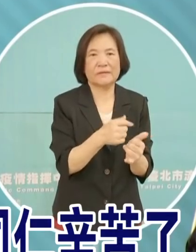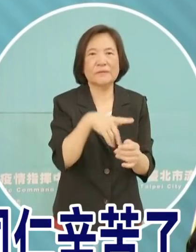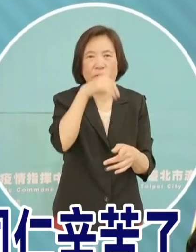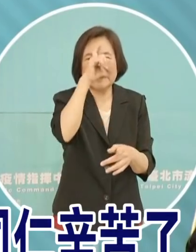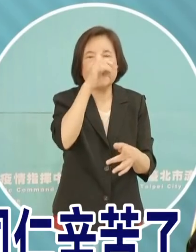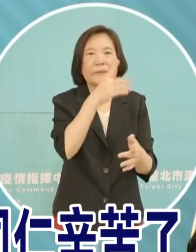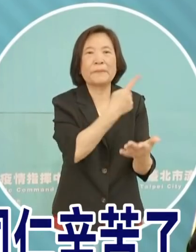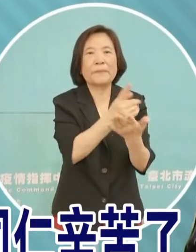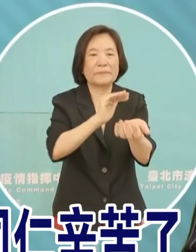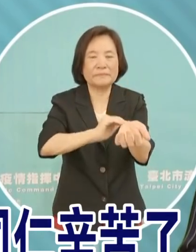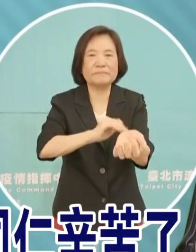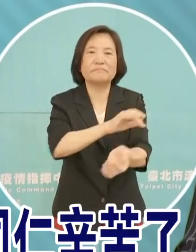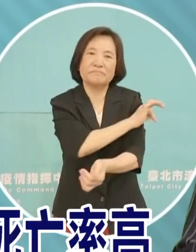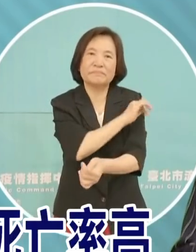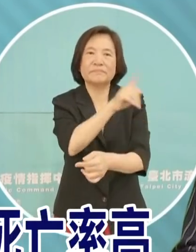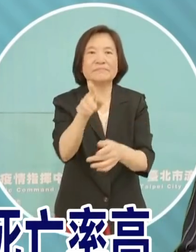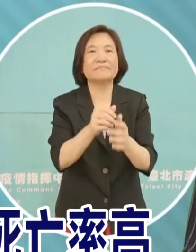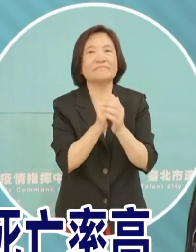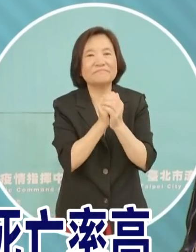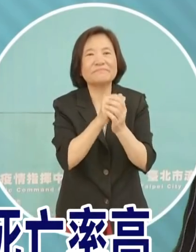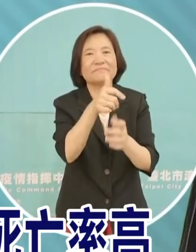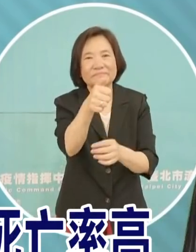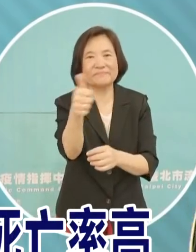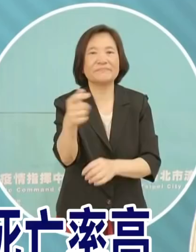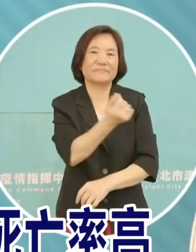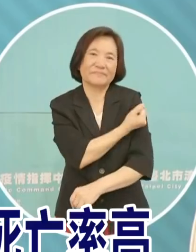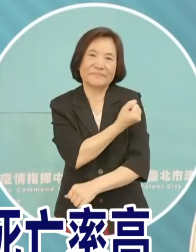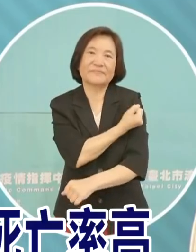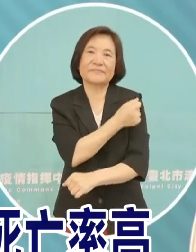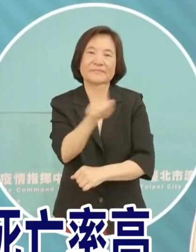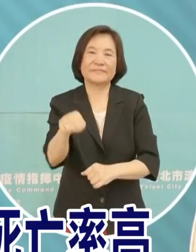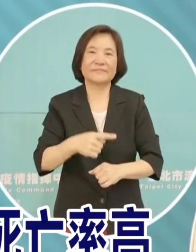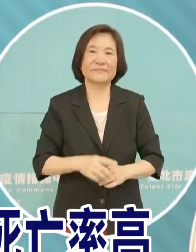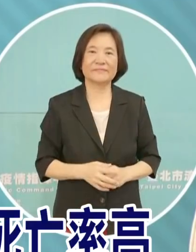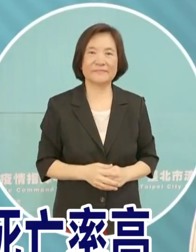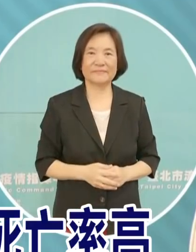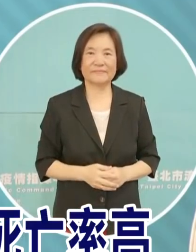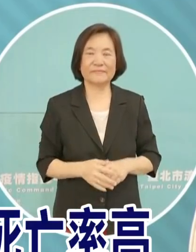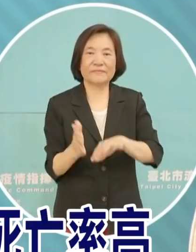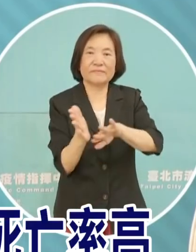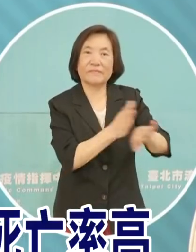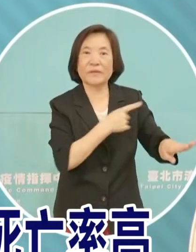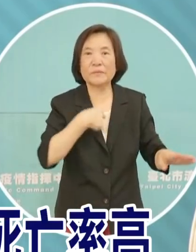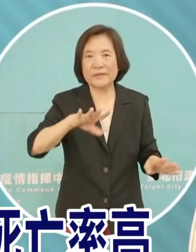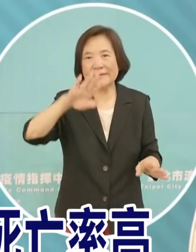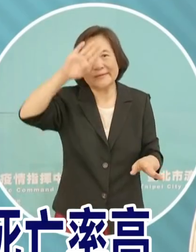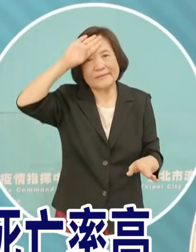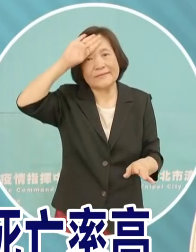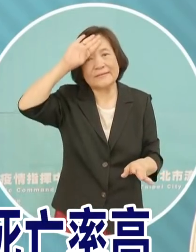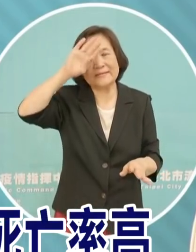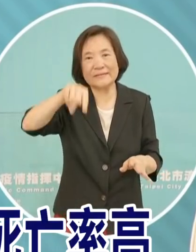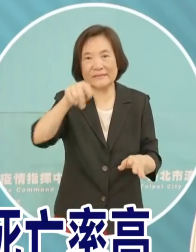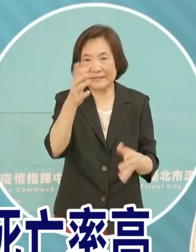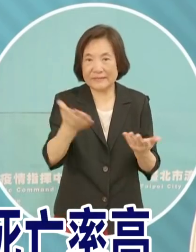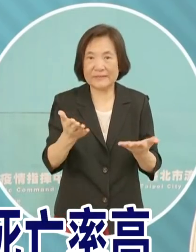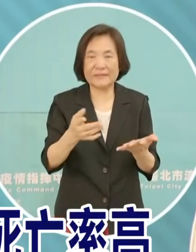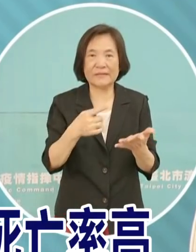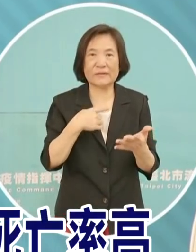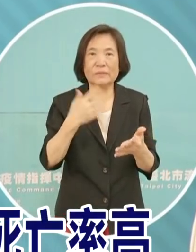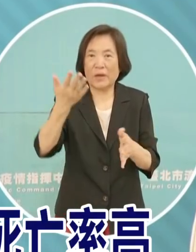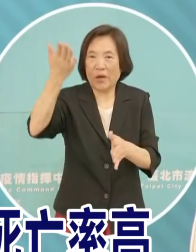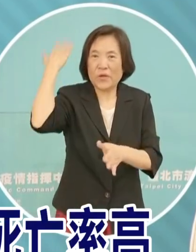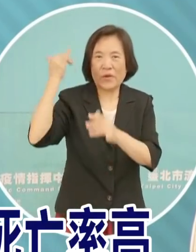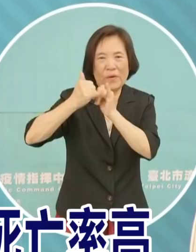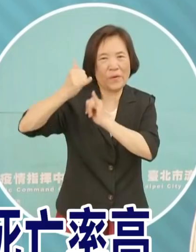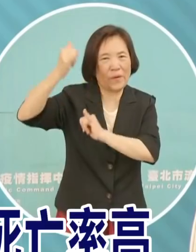家辛苦了哈。大概就是这样。那另外一个是这样哦，这个疾病你知道哈。我们从文献上，还有